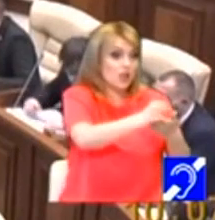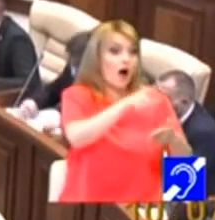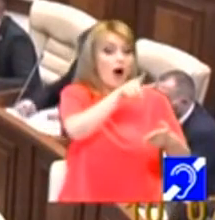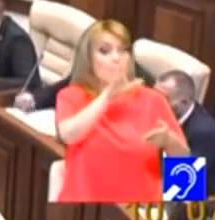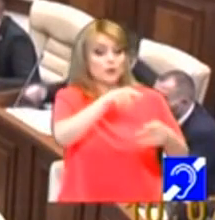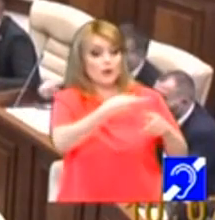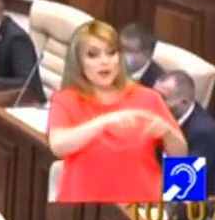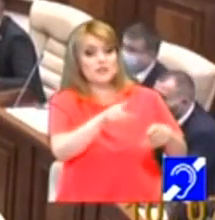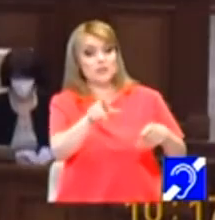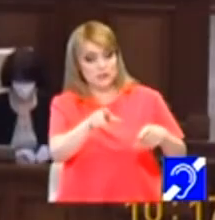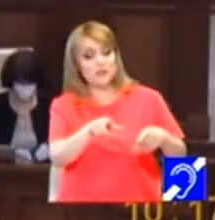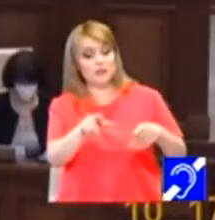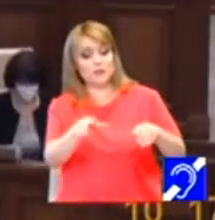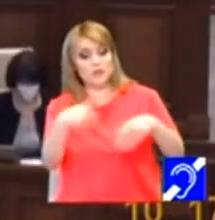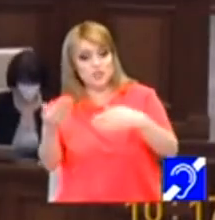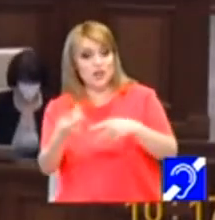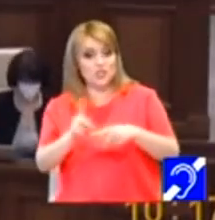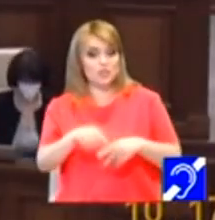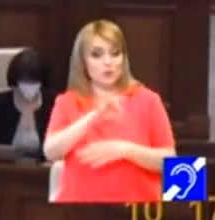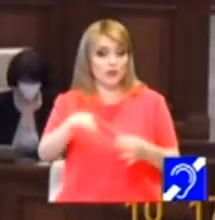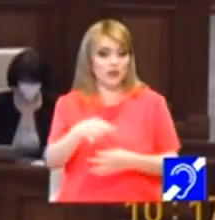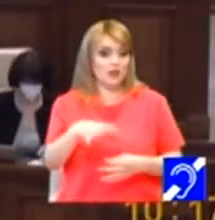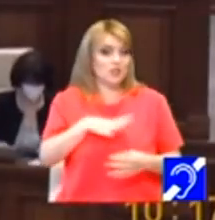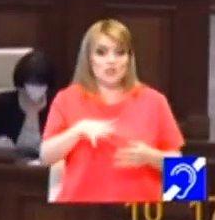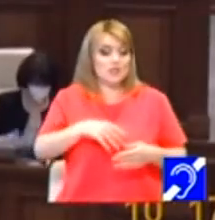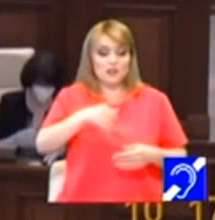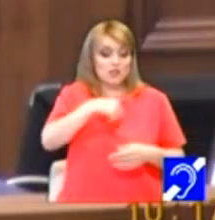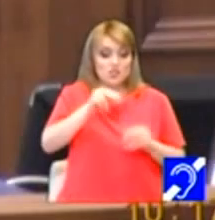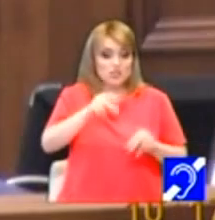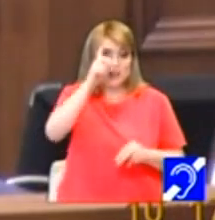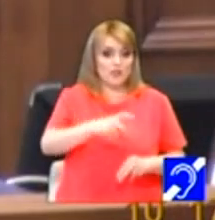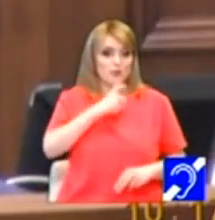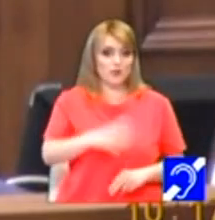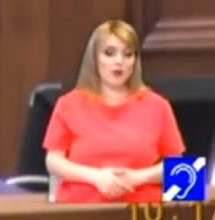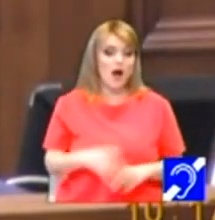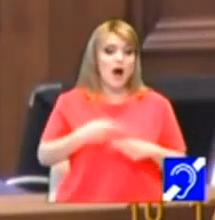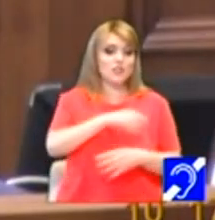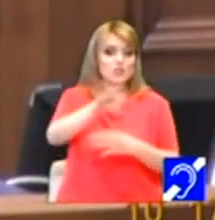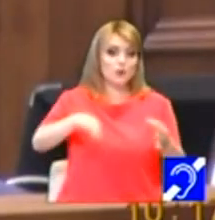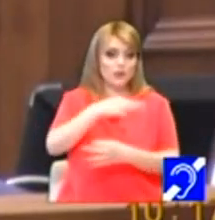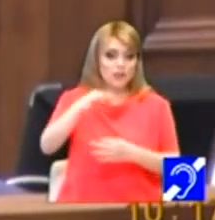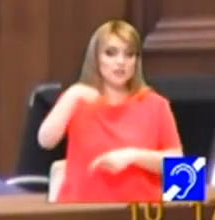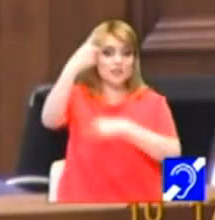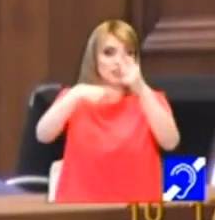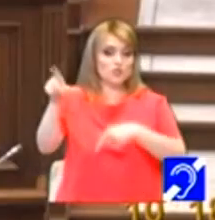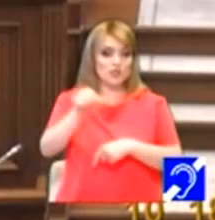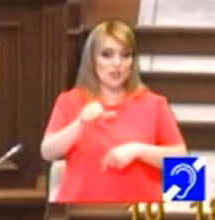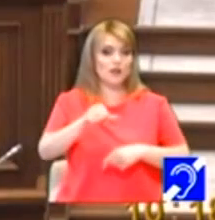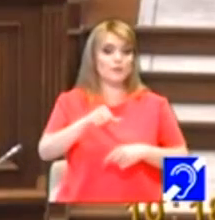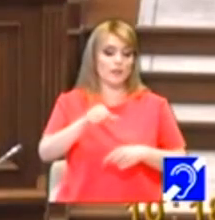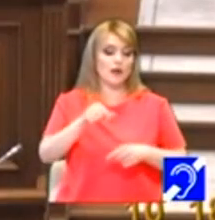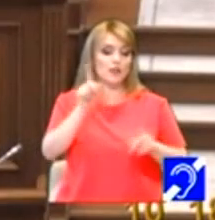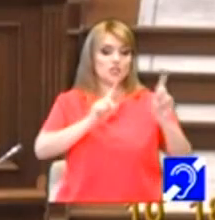codul electoral, codul contravențional și codul serviciilor media urmează a fi aprobate în lectură finală săptămâna viitoare în